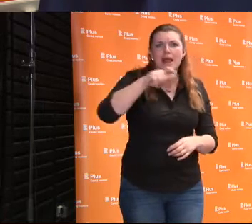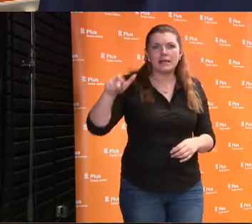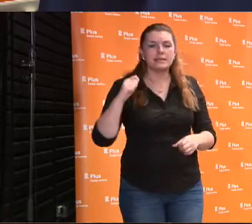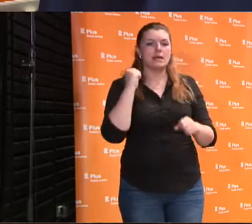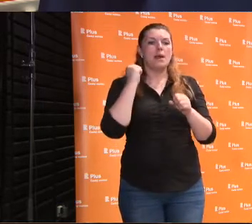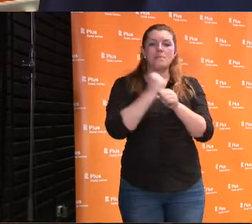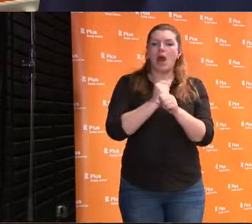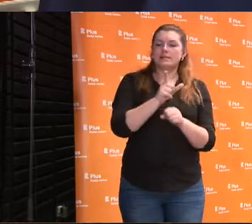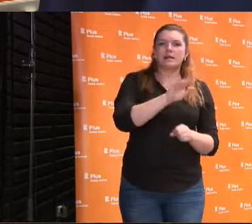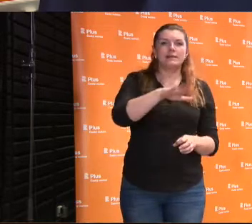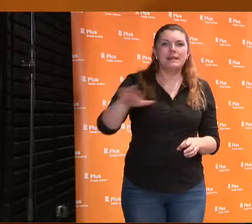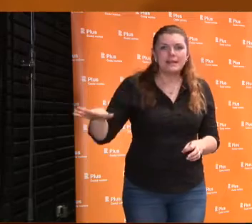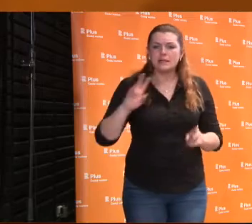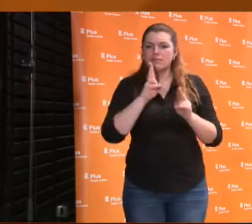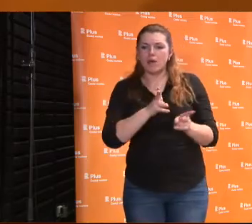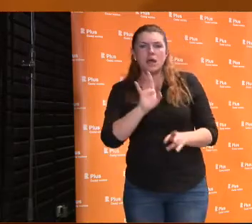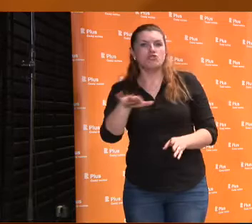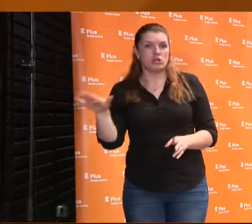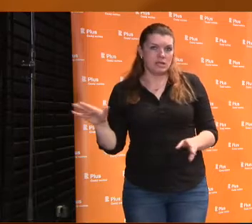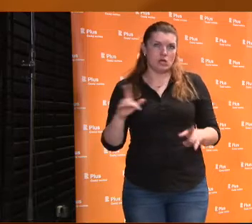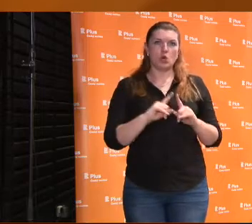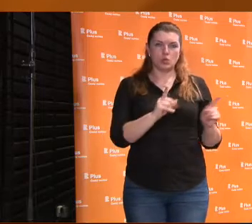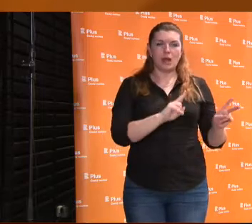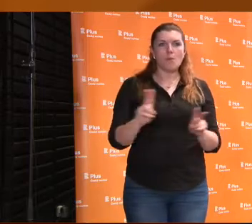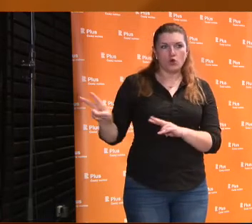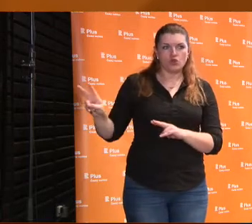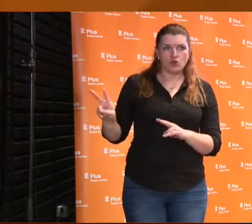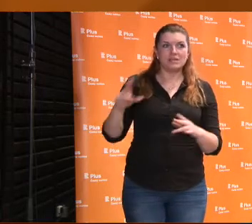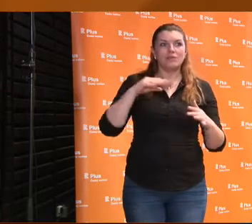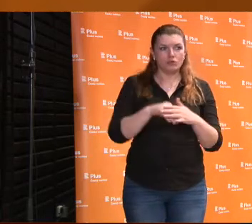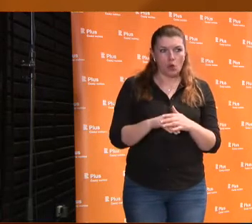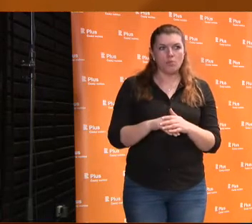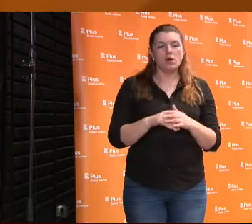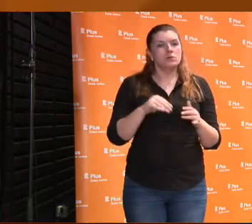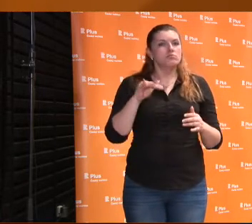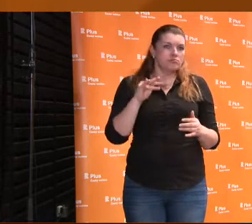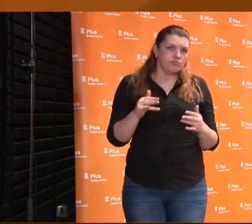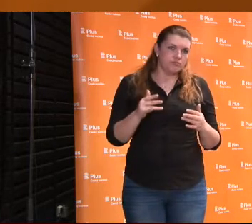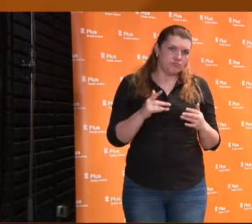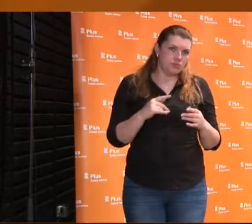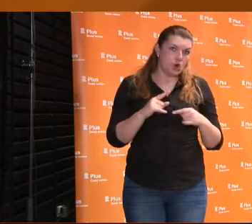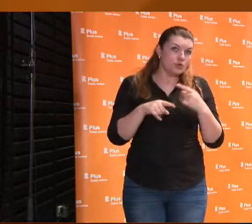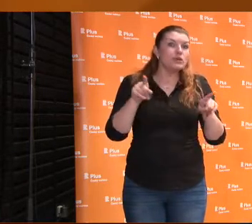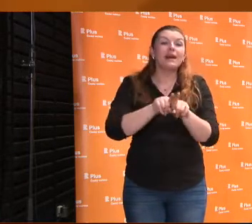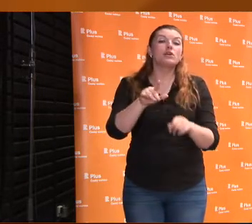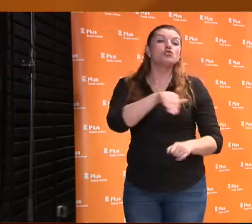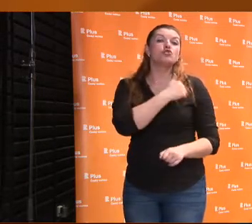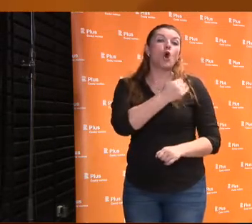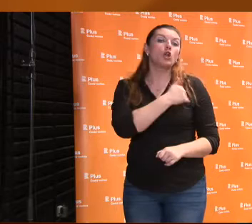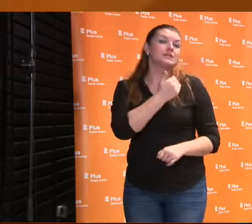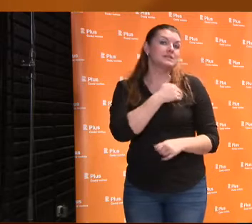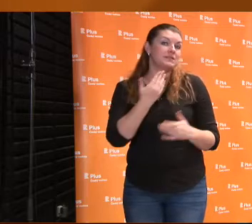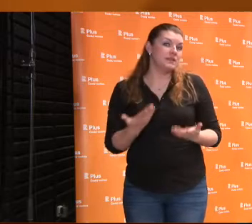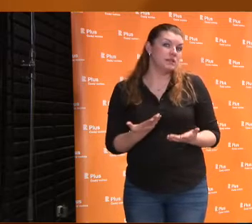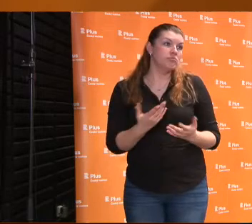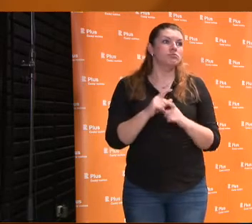dětmi. Další možnost, kde je pochopitelně je prostor, je rozvoj, je ve školství, protože v